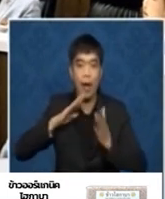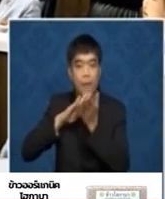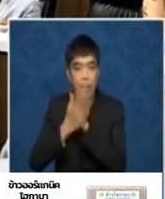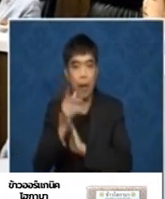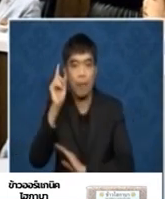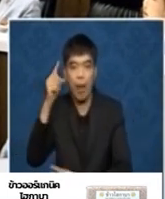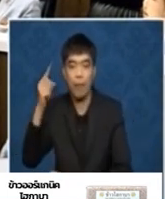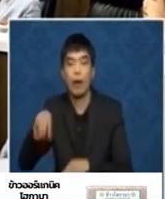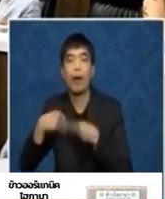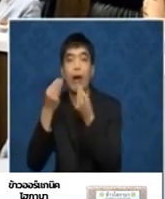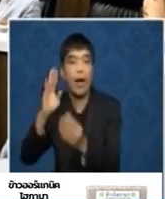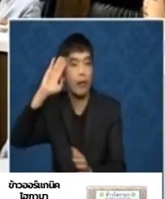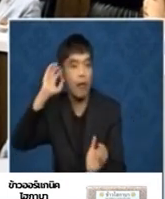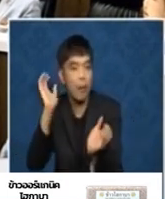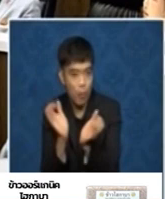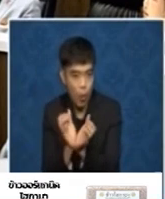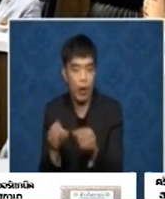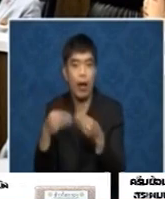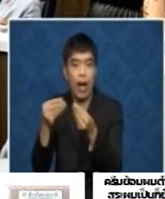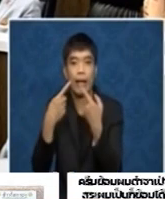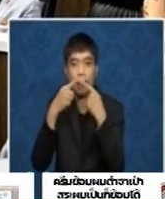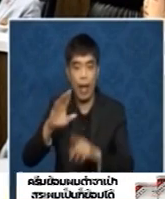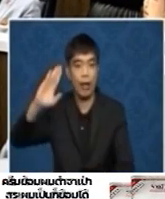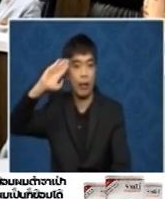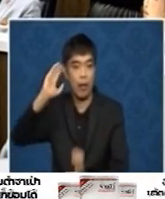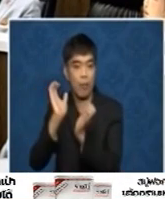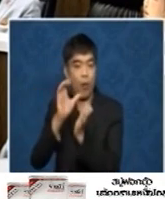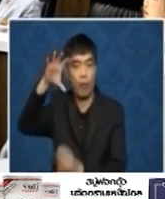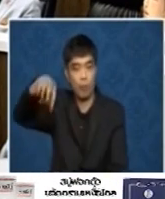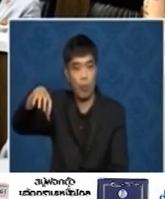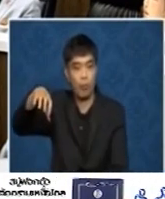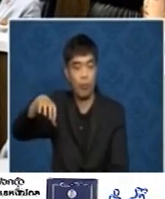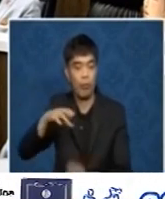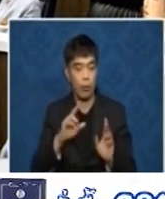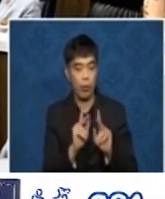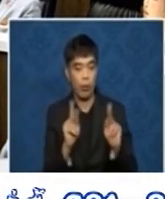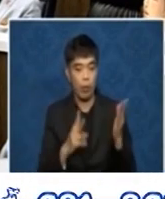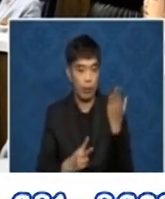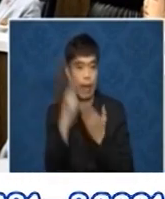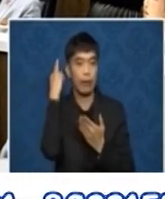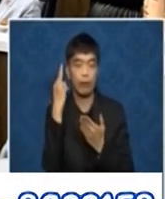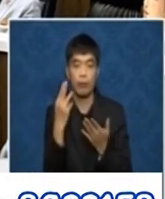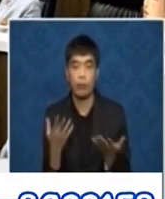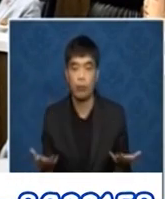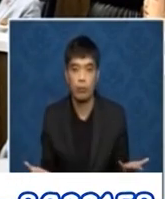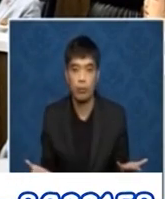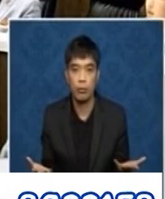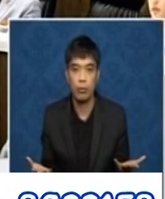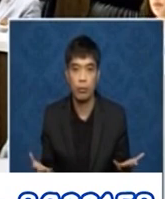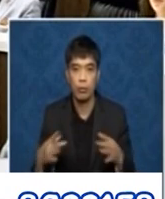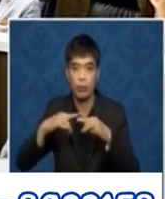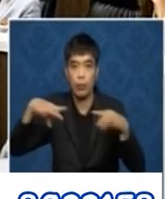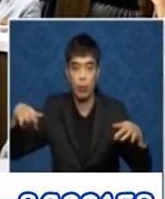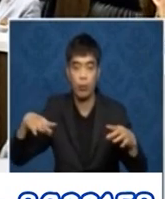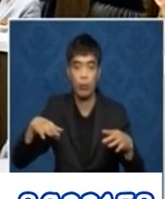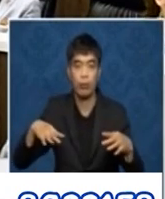การตัดงบสร้างแฟลตตำรวจแบบนี้มันย้อนแย้งกันไปไหมครับท่านประธานสุดท้ายนี้นะครับผมขอเสนอนะครับตัดงบประ